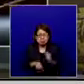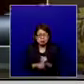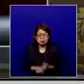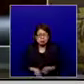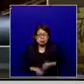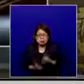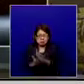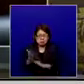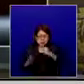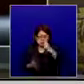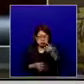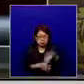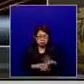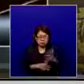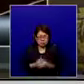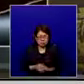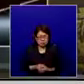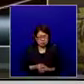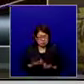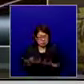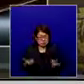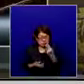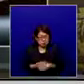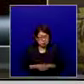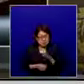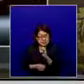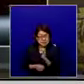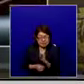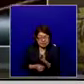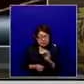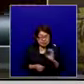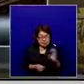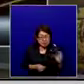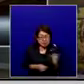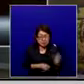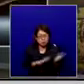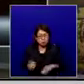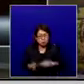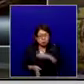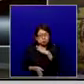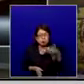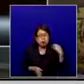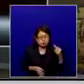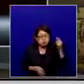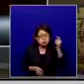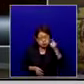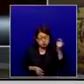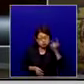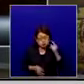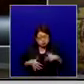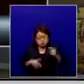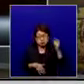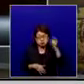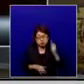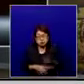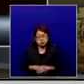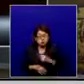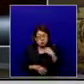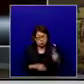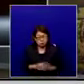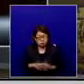ำแหละดูนะครับไอ้ EEC ของท่านน่ะวันนี้มันเจ๊งบงเจ๊งแล้วพี่น้องเอ้ย EEC มันเจ๊งแล้วเจ๊งยัง